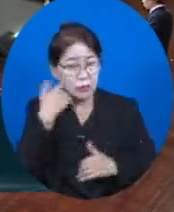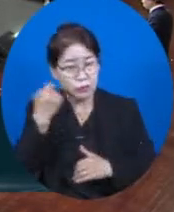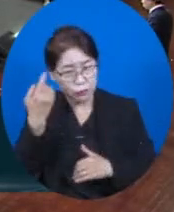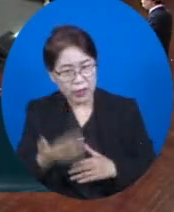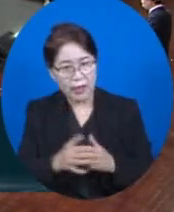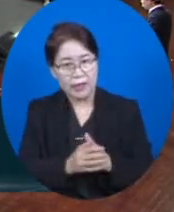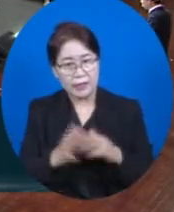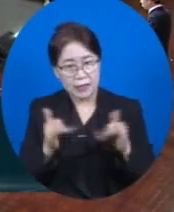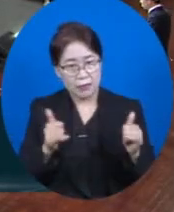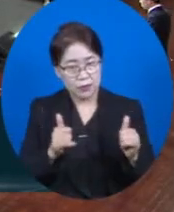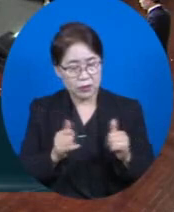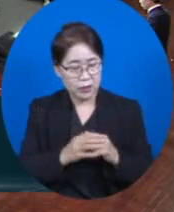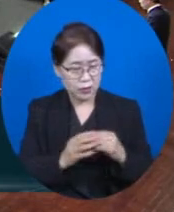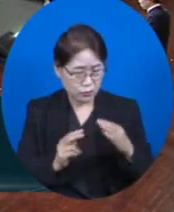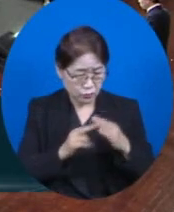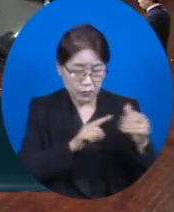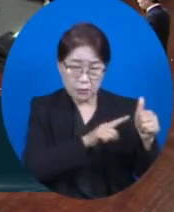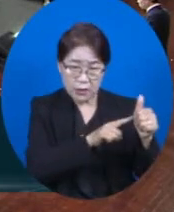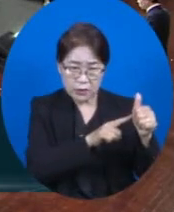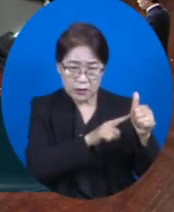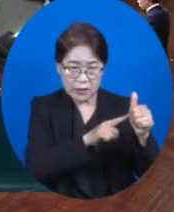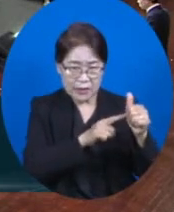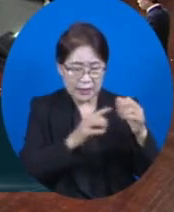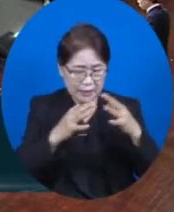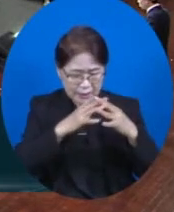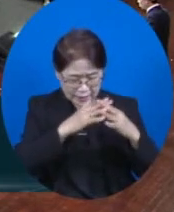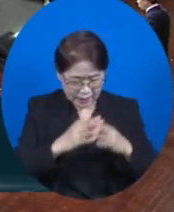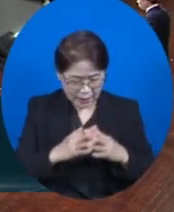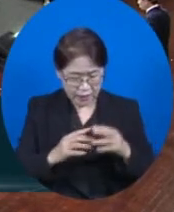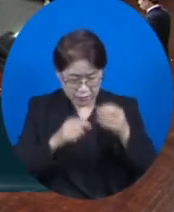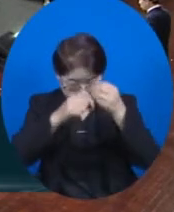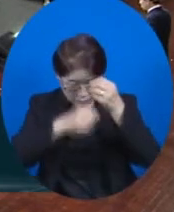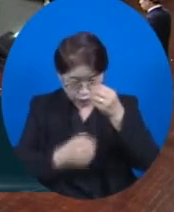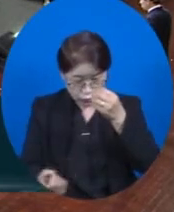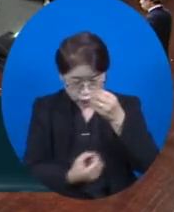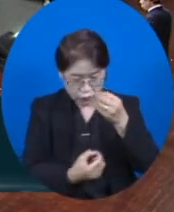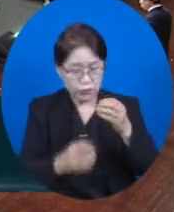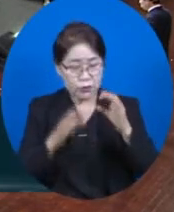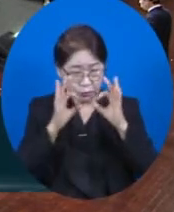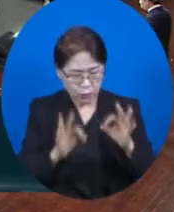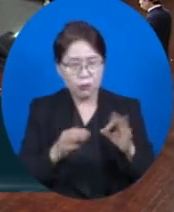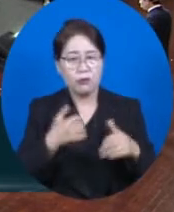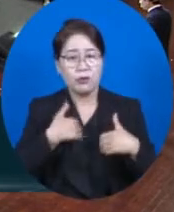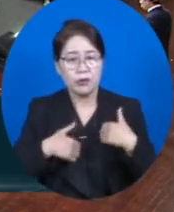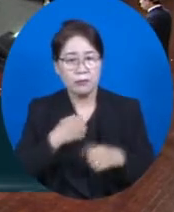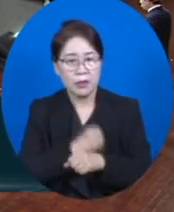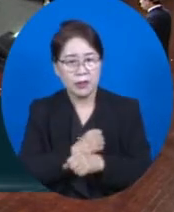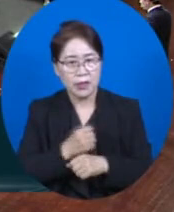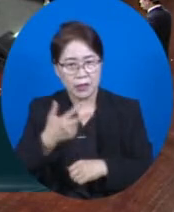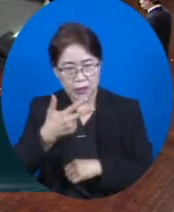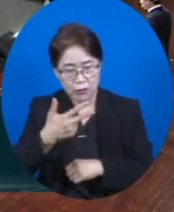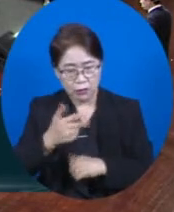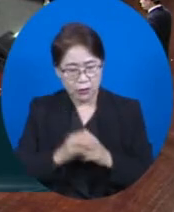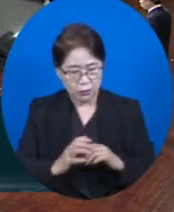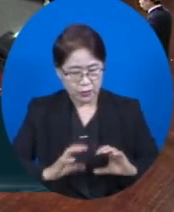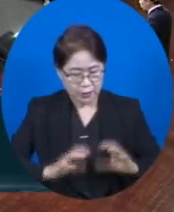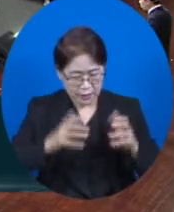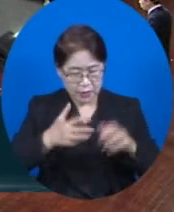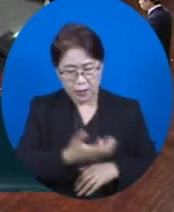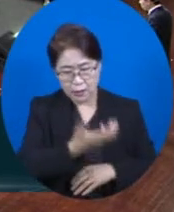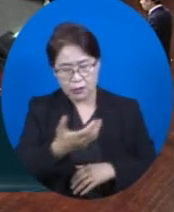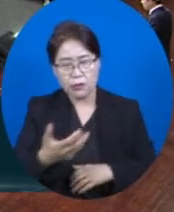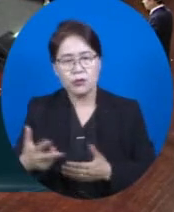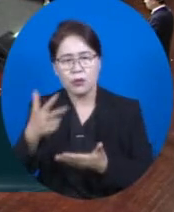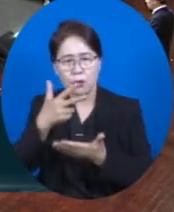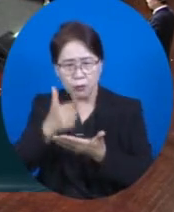사람들이 예수를 바벨의 손에 다림줄이 있음을 보고 기뻐하리라이 일곱은 온 세상에 돌아다니는